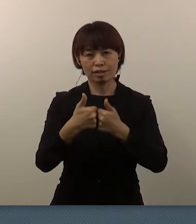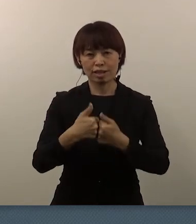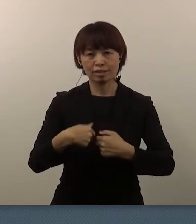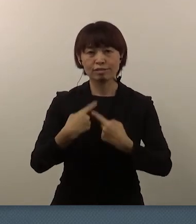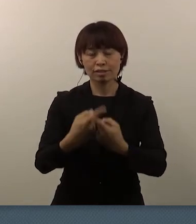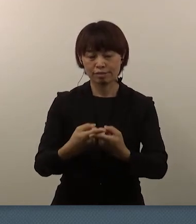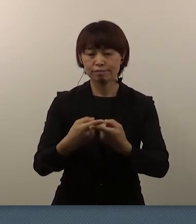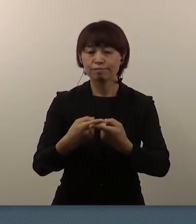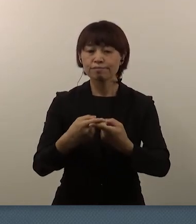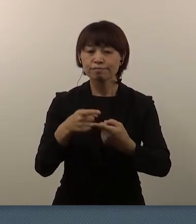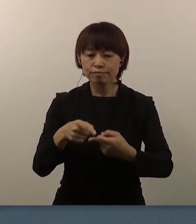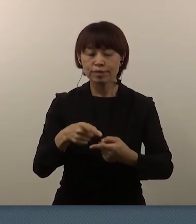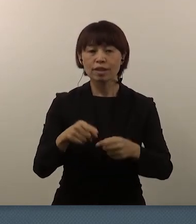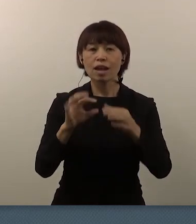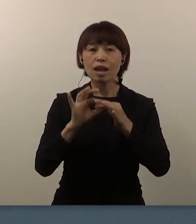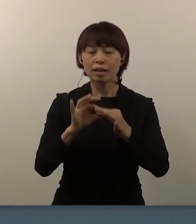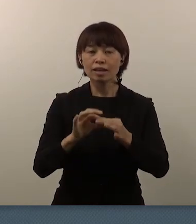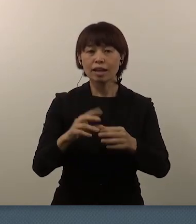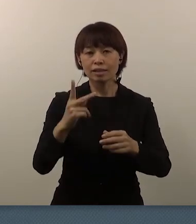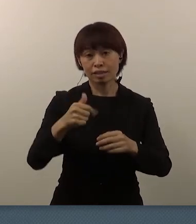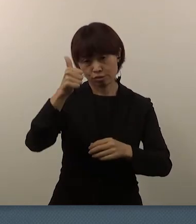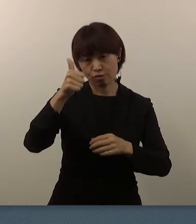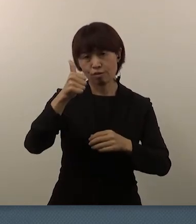関係課長の方で構成しています。